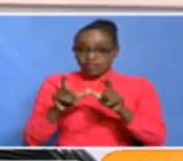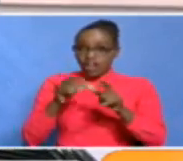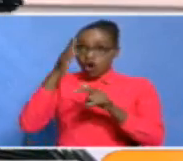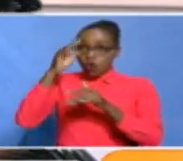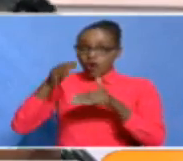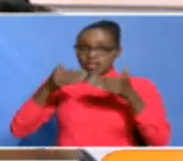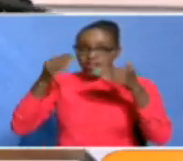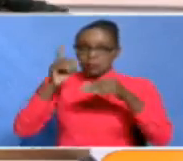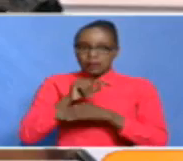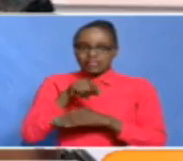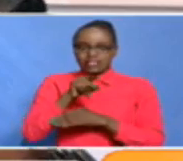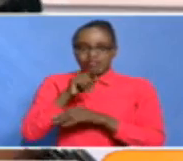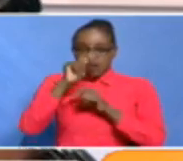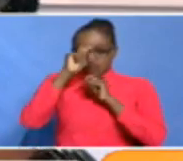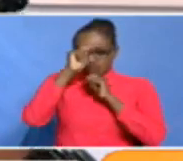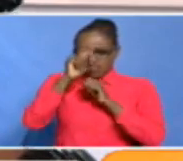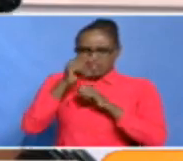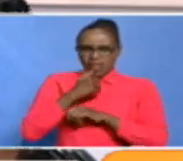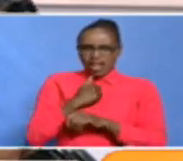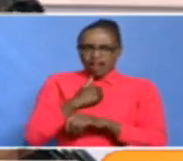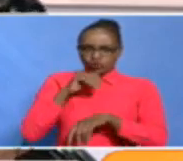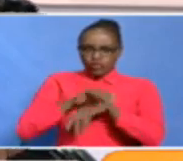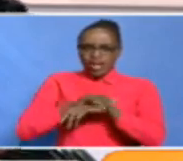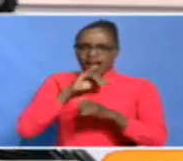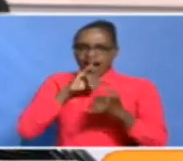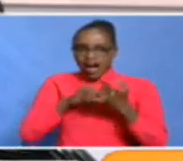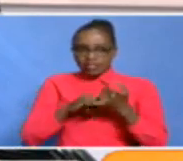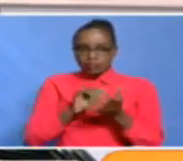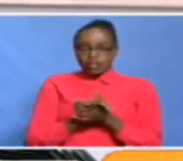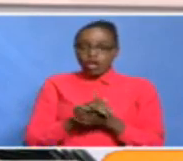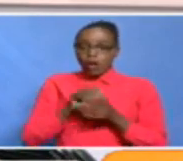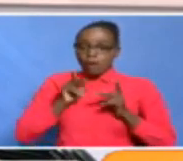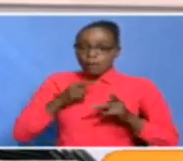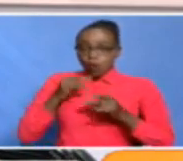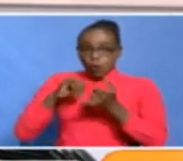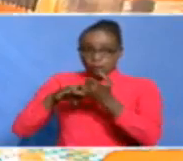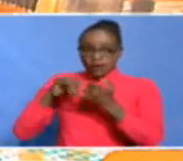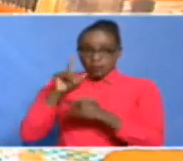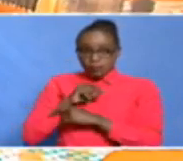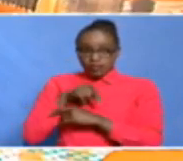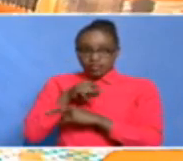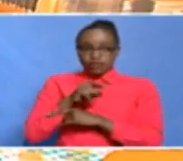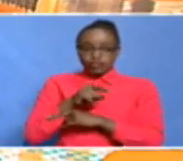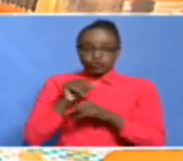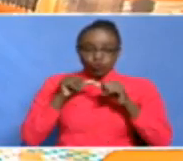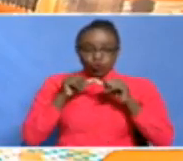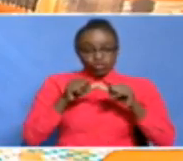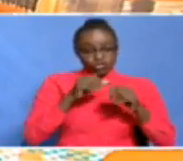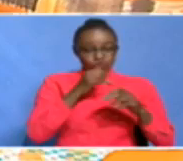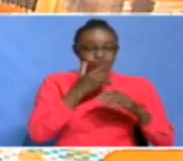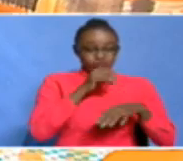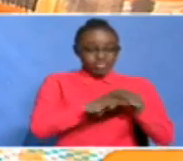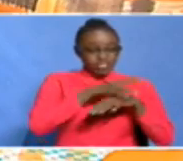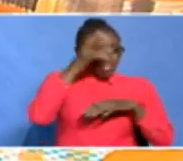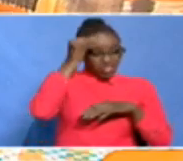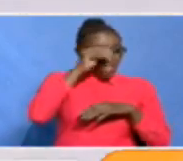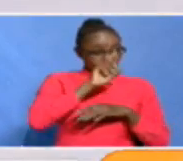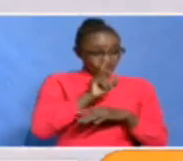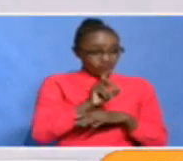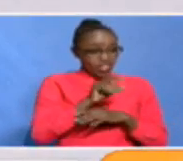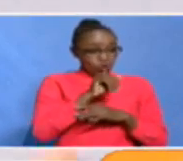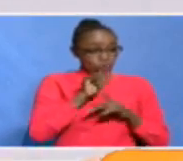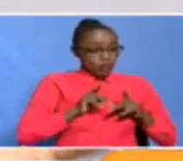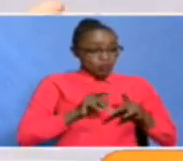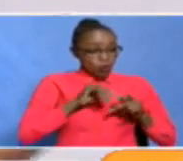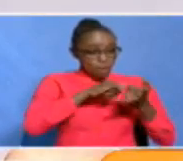Mungu, naye awe na hekima nayo kwa kupata bwana. Walio ndani ya ndoa. Wajibidishe kupata elimu. Walio ndani ya